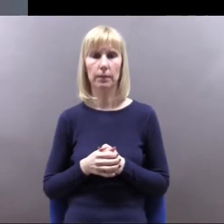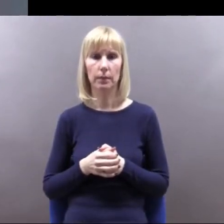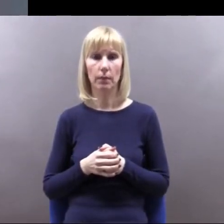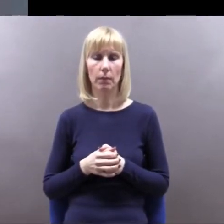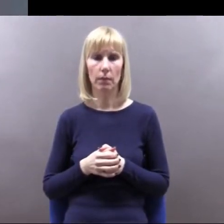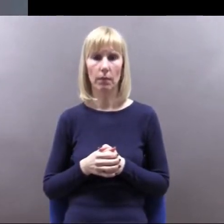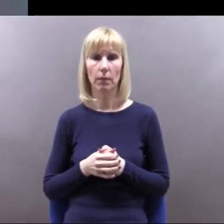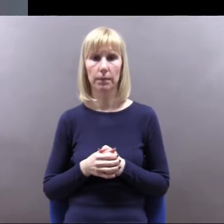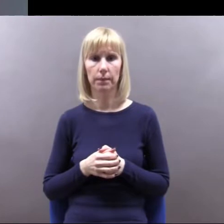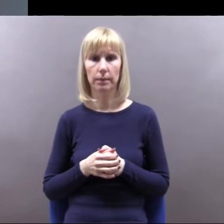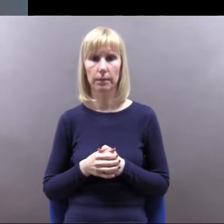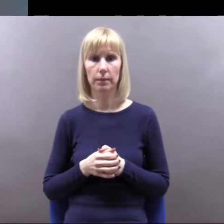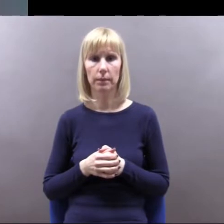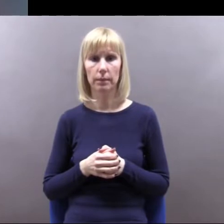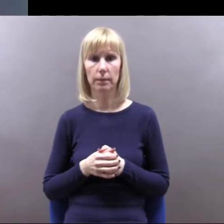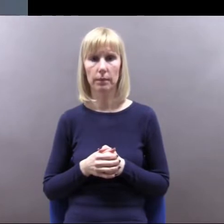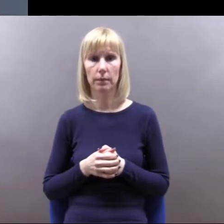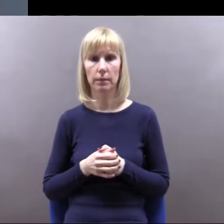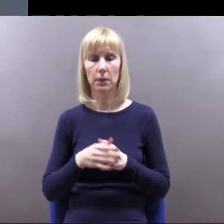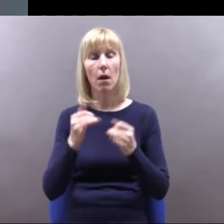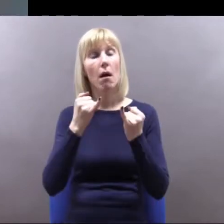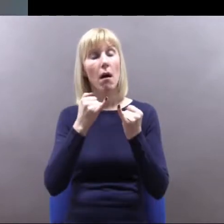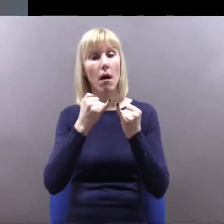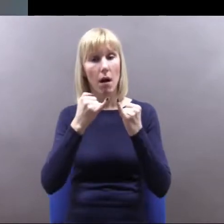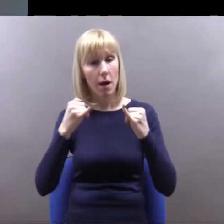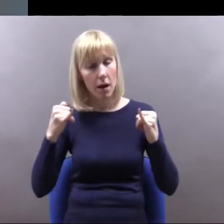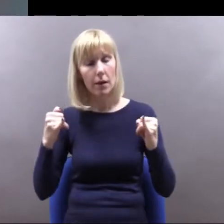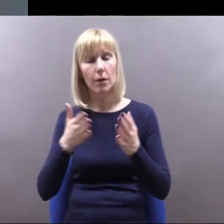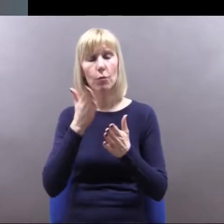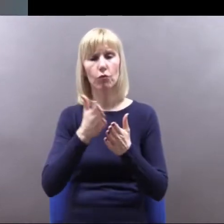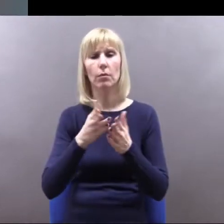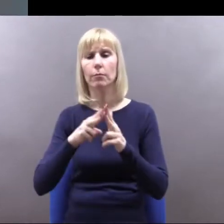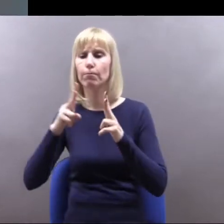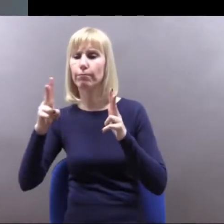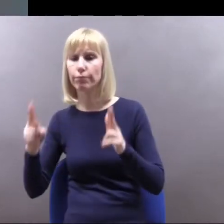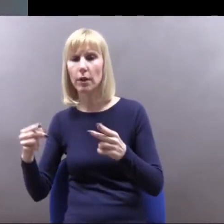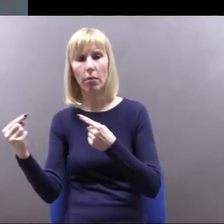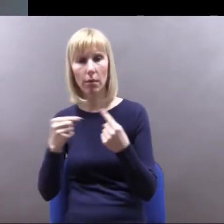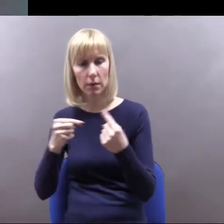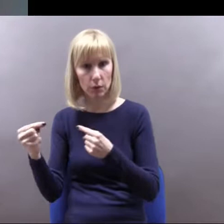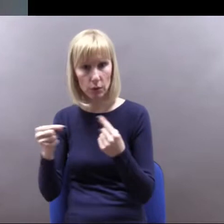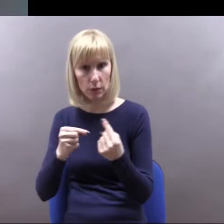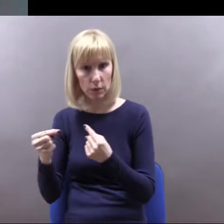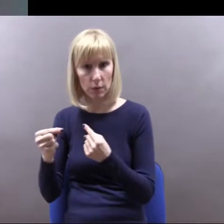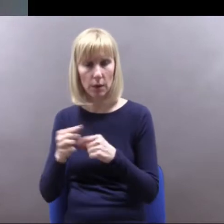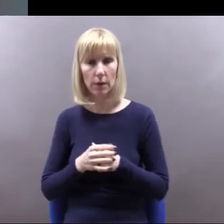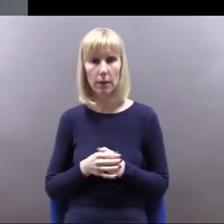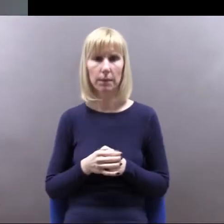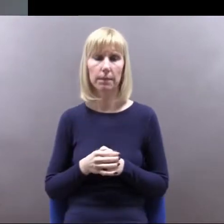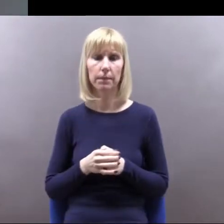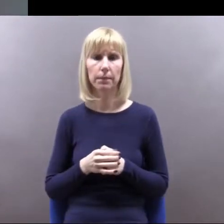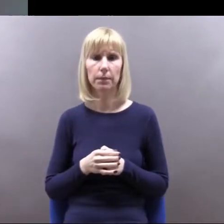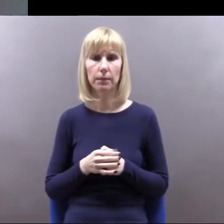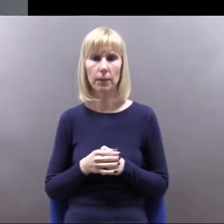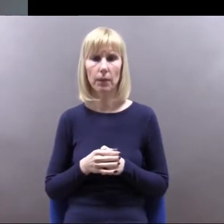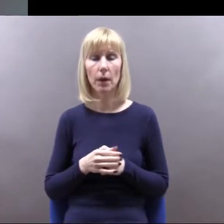Muzeum Warszawy. A następnie, tak jak zwykle, przejdziemy przez panel dyskusyjny. Oczywiście